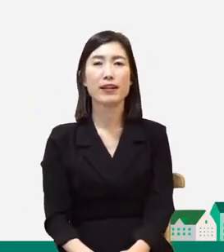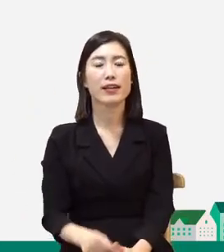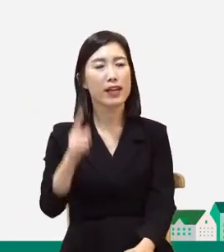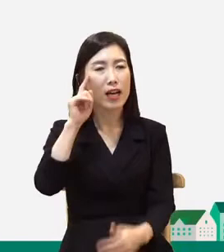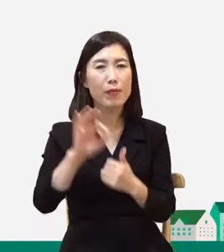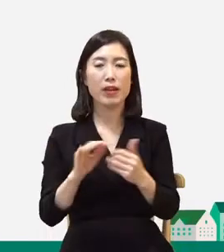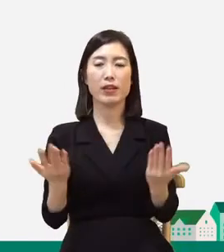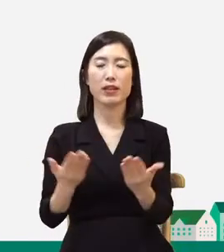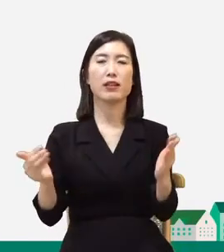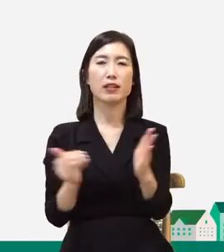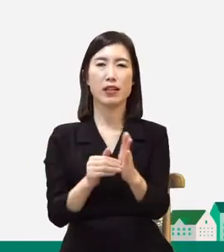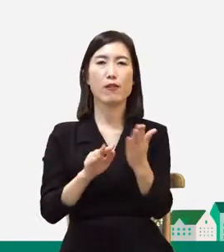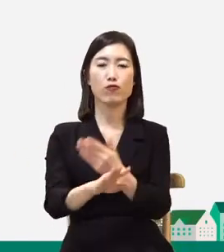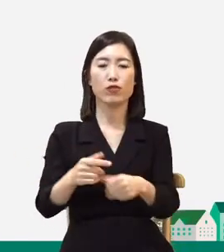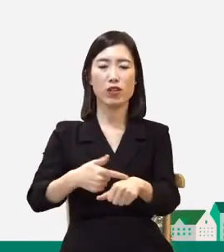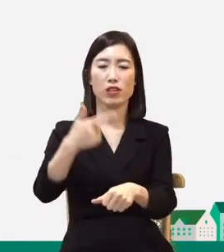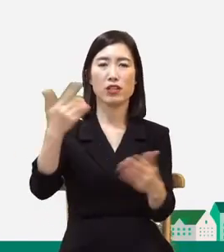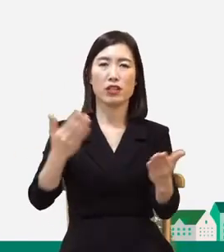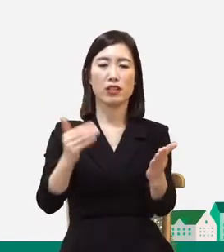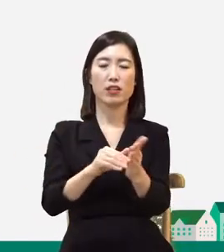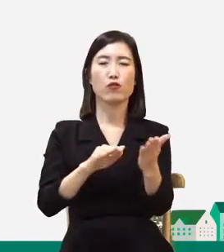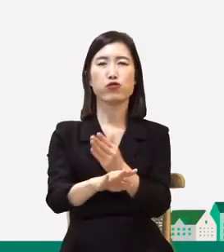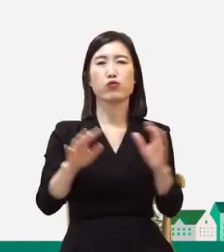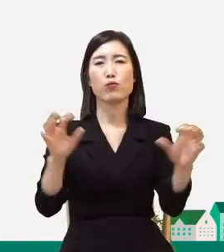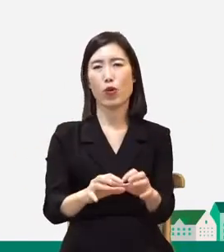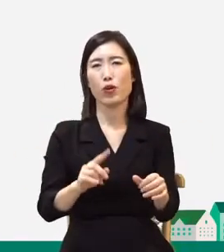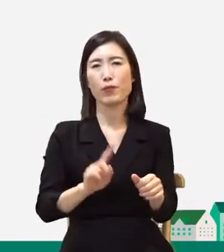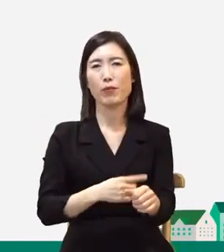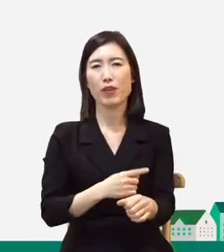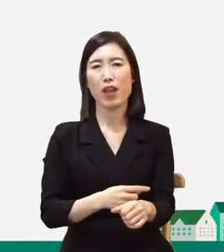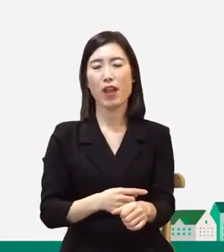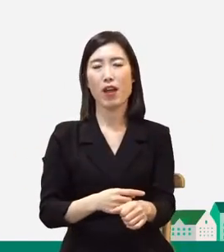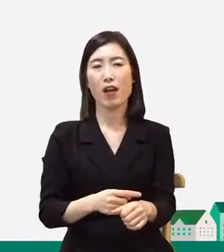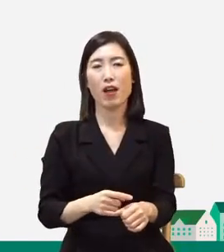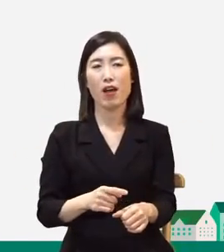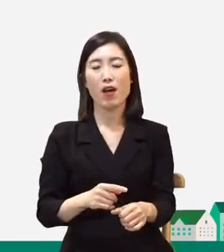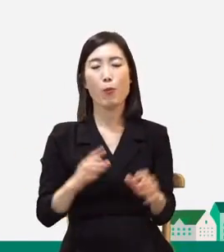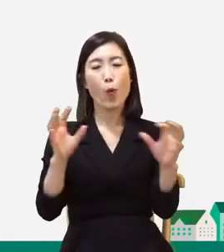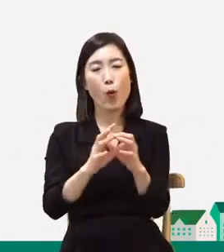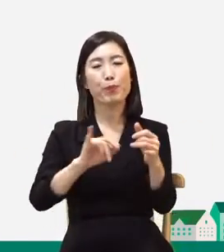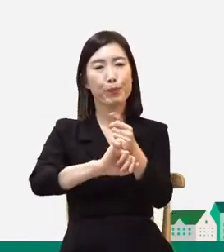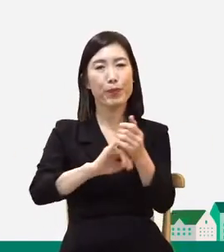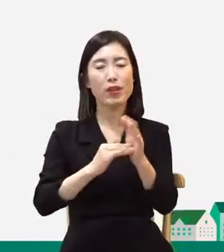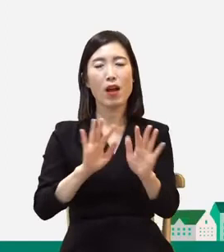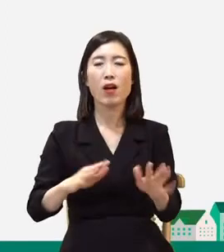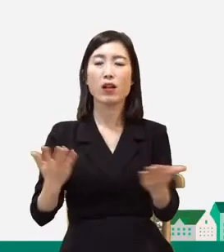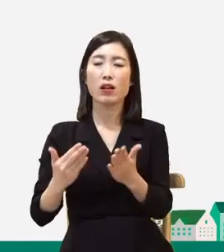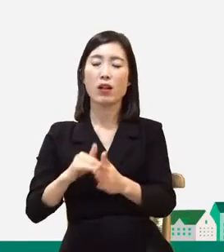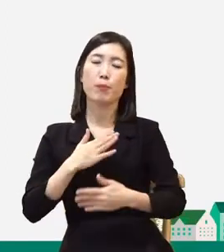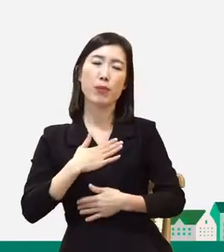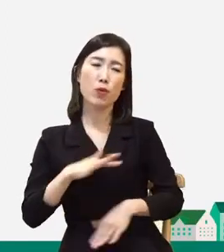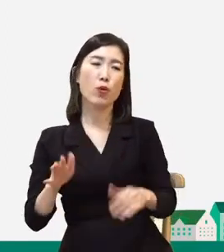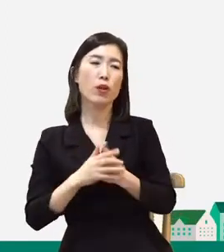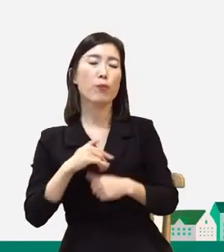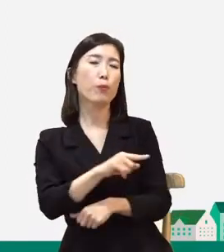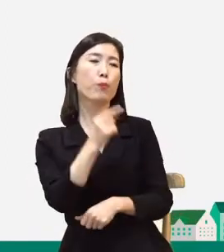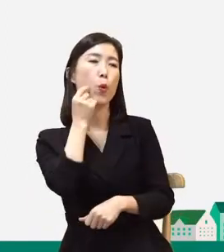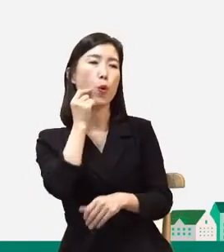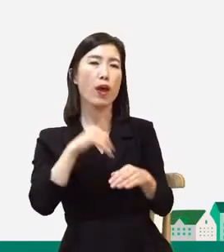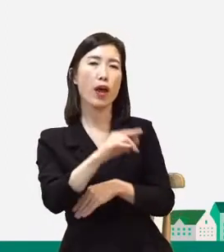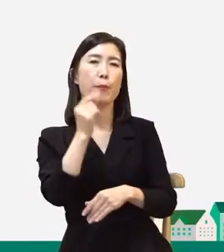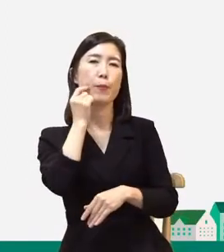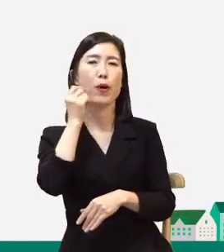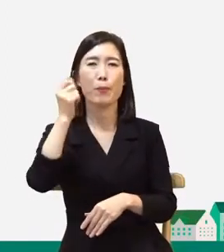퇴근하신 이후에 저희가 만났었기 때문에 아 오늘 너무 피곤해서 못 나가겠어요 하시는 분들 굉장히 많이 계셨어요. 그래서 몇